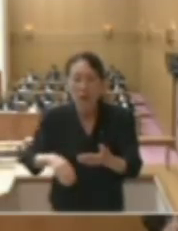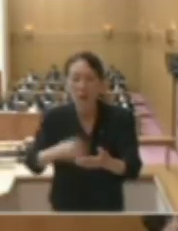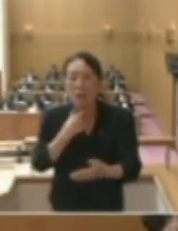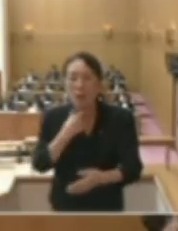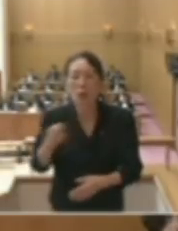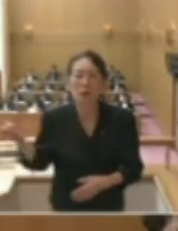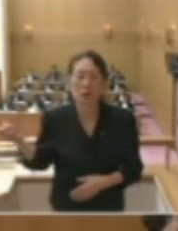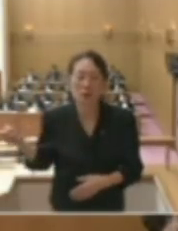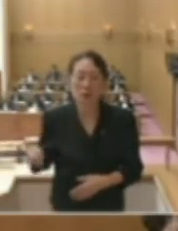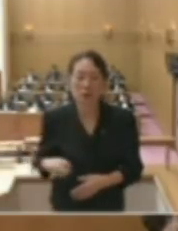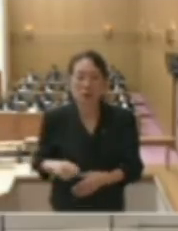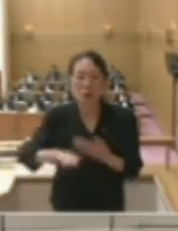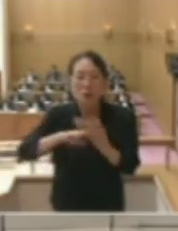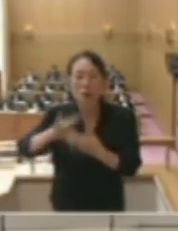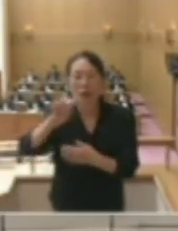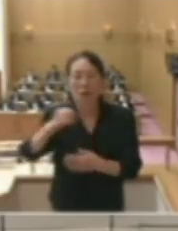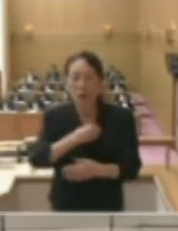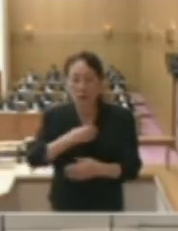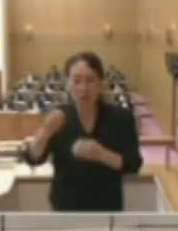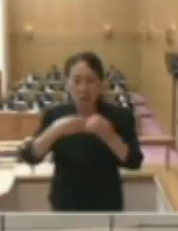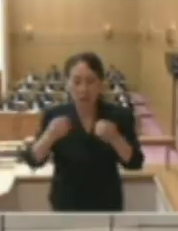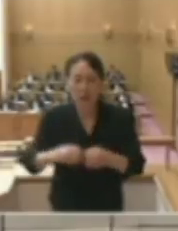上。 石岡議員。